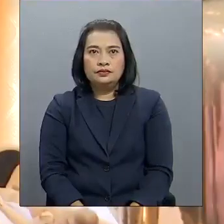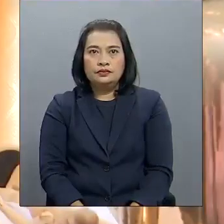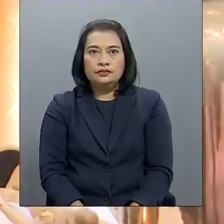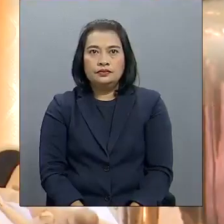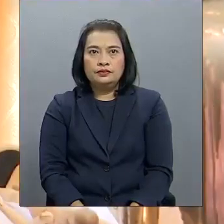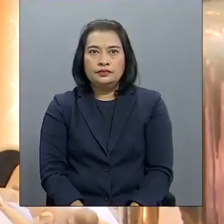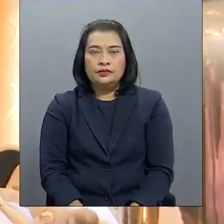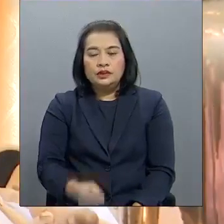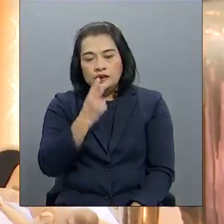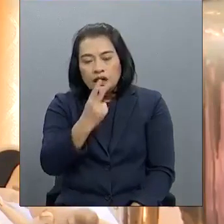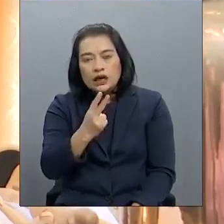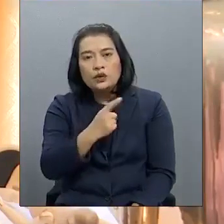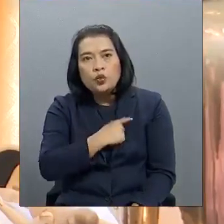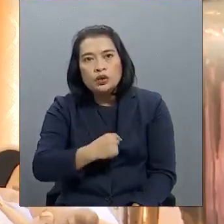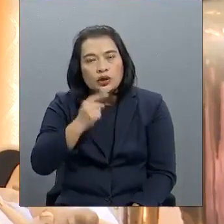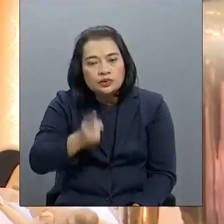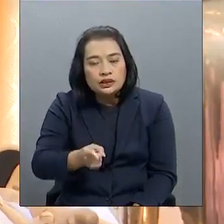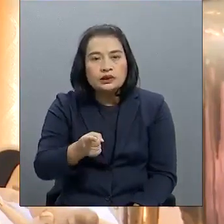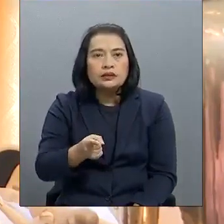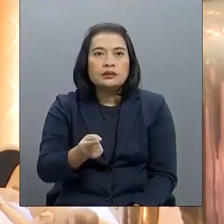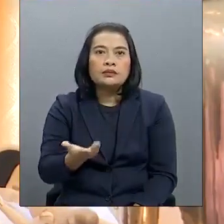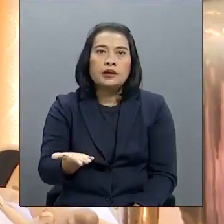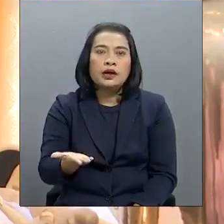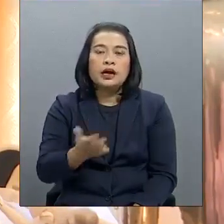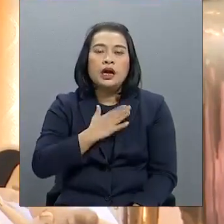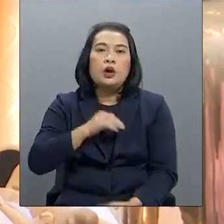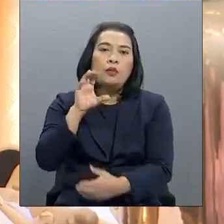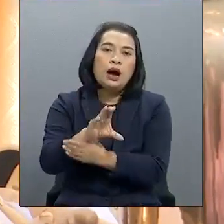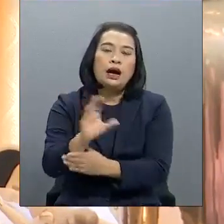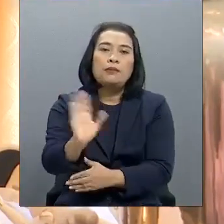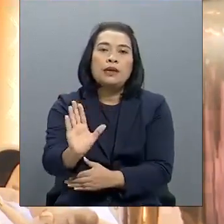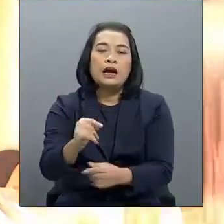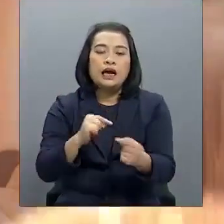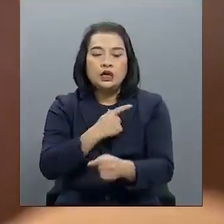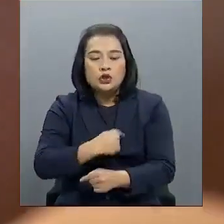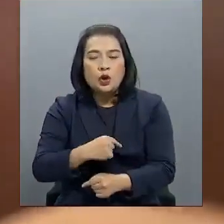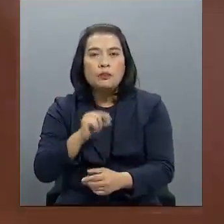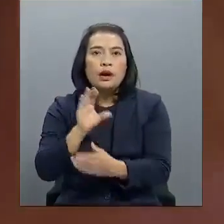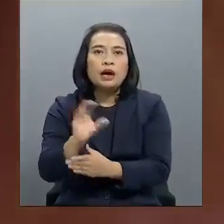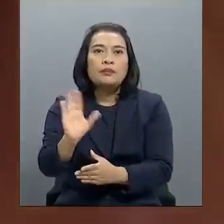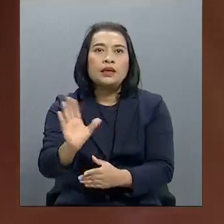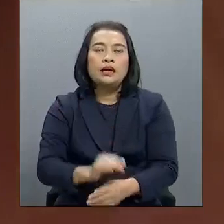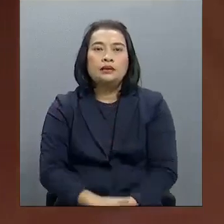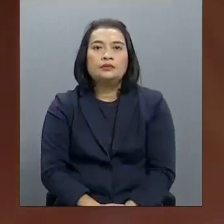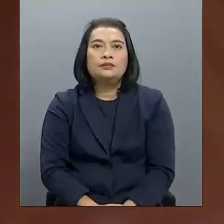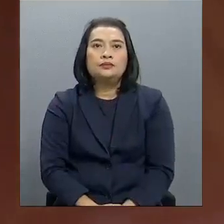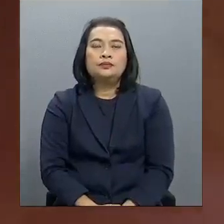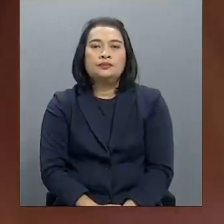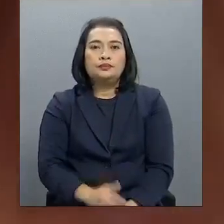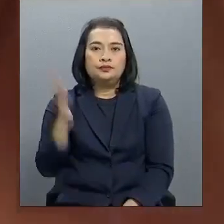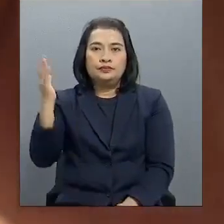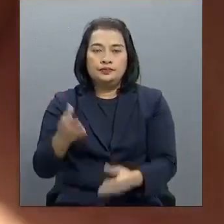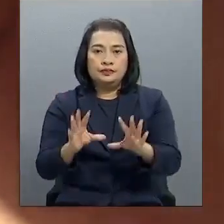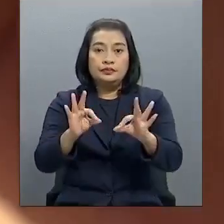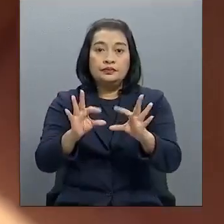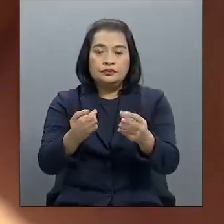จะดูว่าเขาชอบจริงหรือเปล่าเนี่ยเราไปบังคับเขาให้ชอบเขาก็จะไม่ชอบ หัวกะโหลกดินเหนียวชิ้นแร